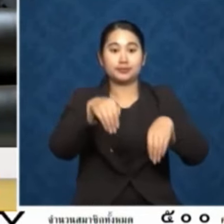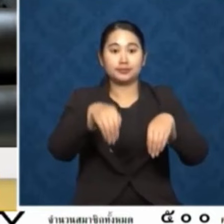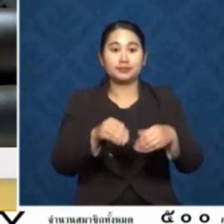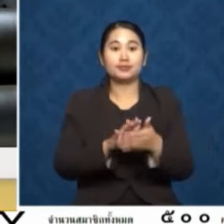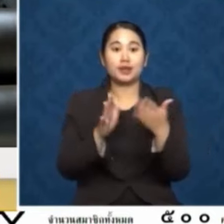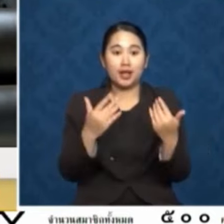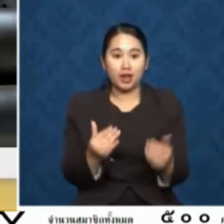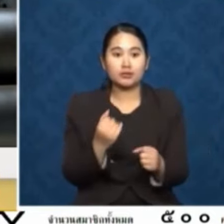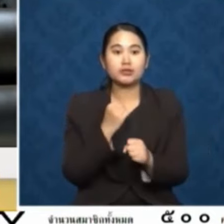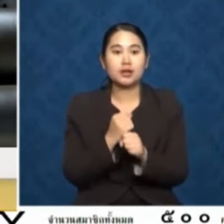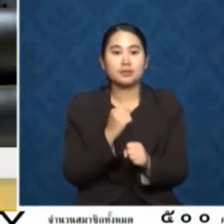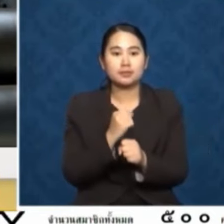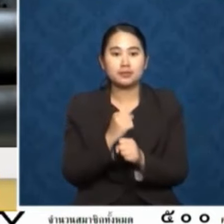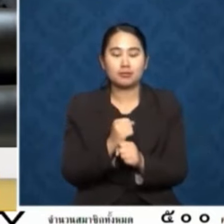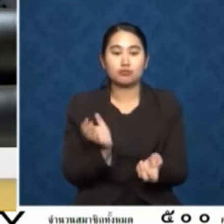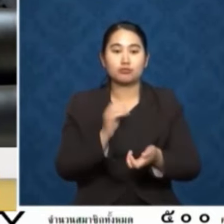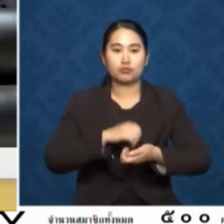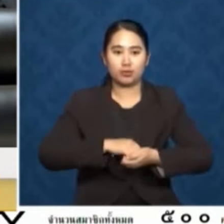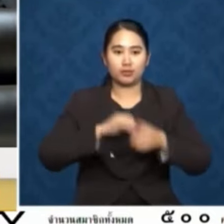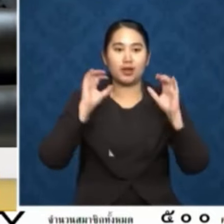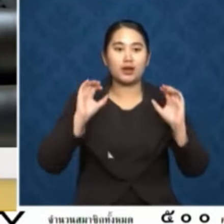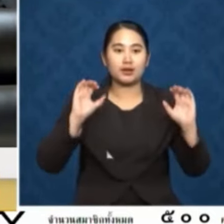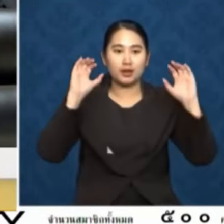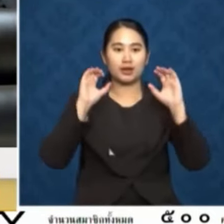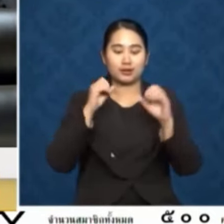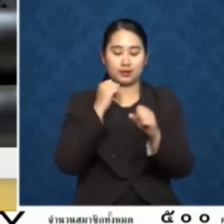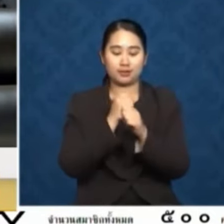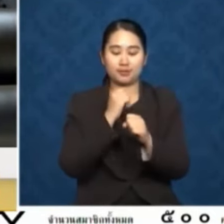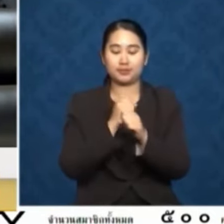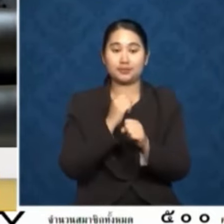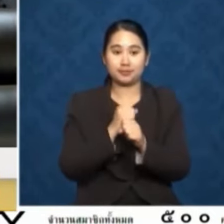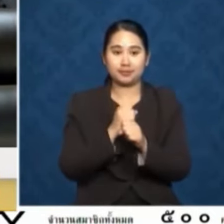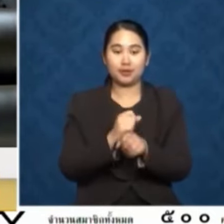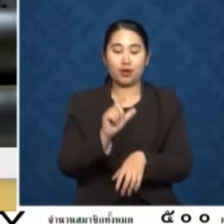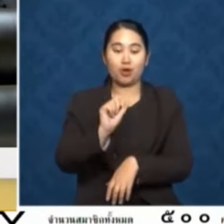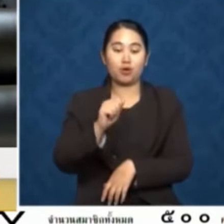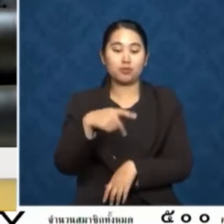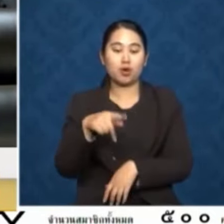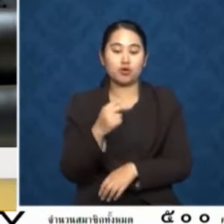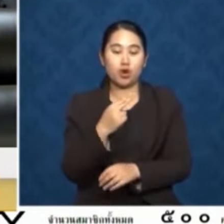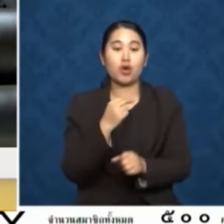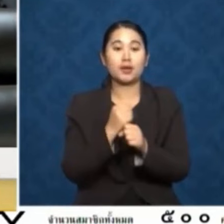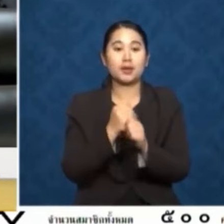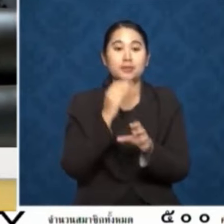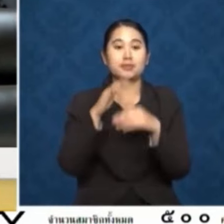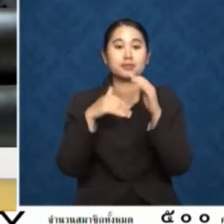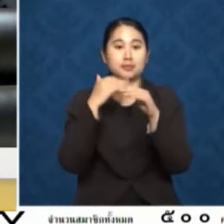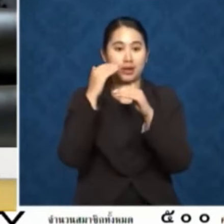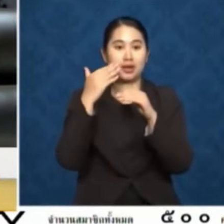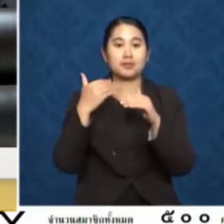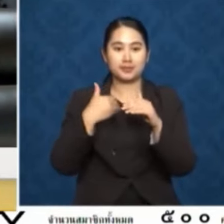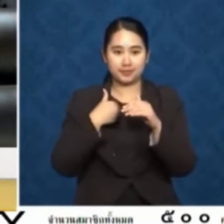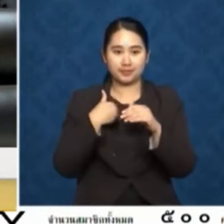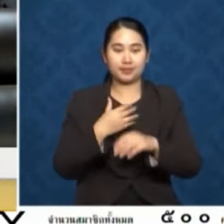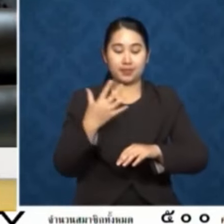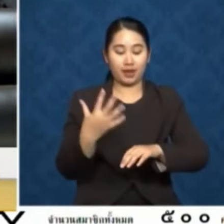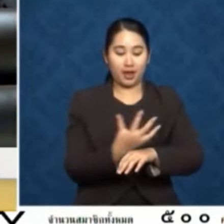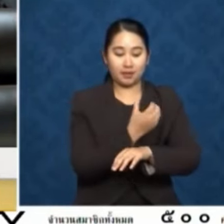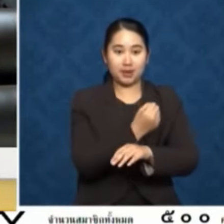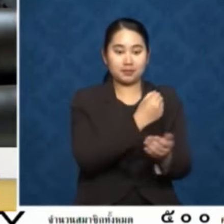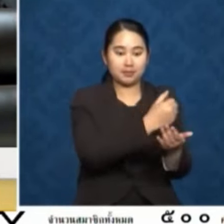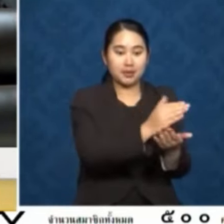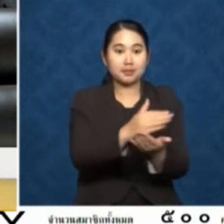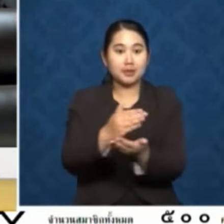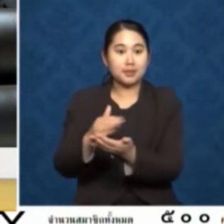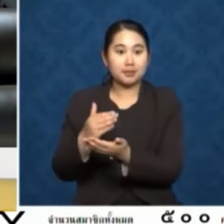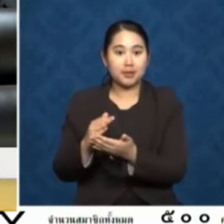แล้วมาทำงานร่วมกับข้าราชการแล้วทำให้ท้องถิ่นมีการพัฒนาการกระจายอำนาจมันเหมือนการ